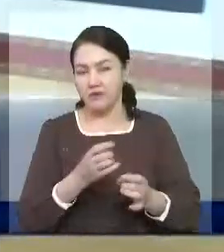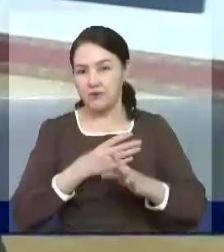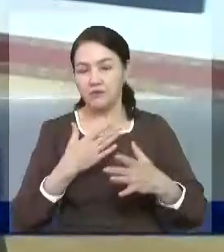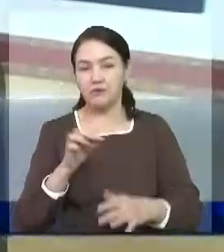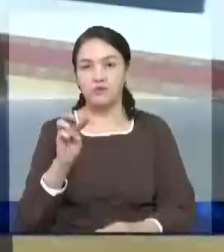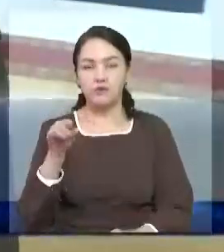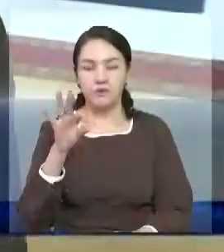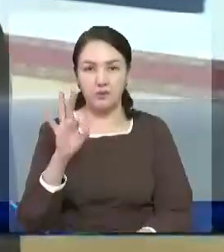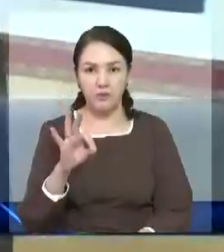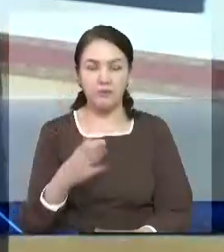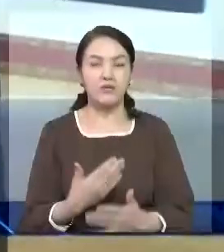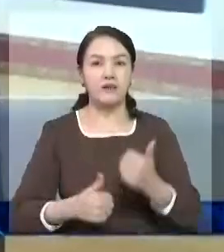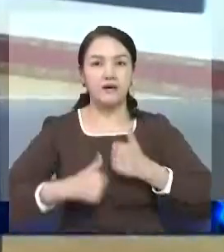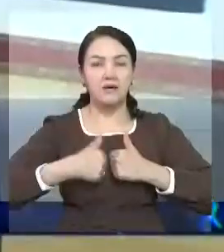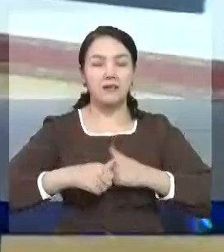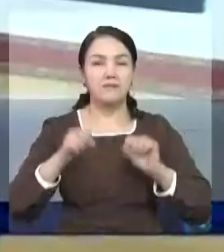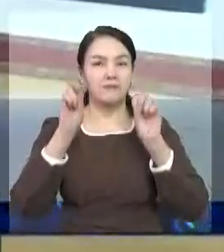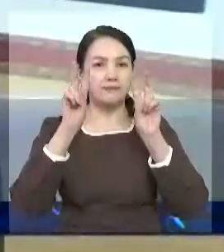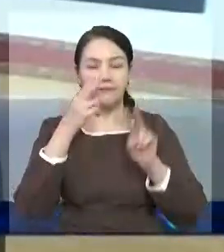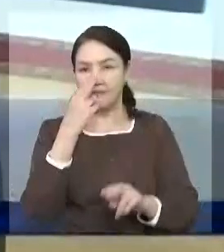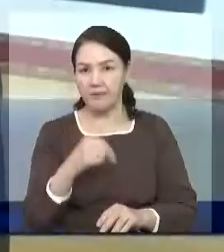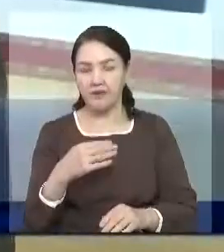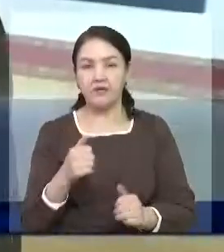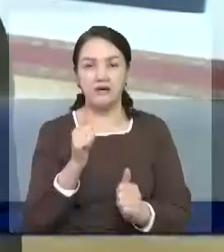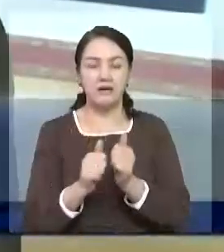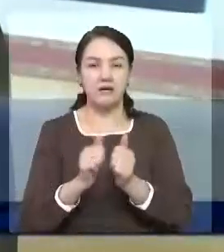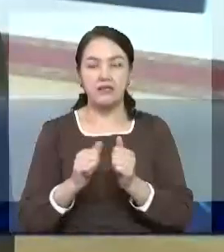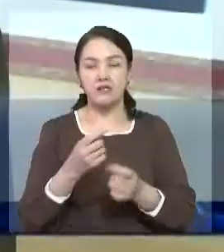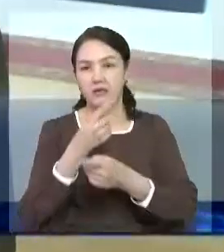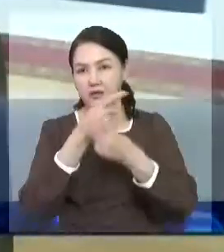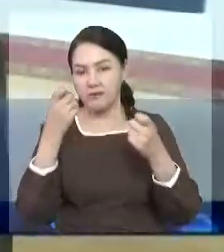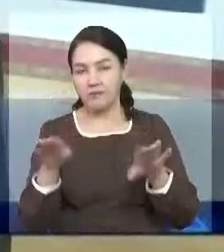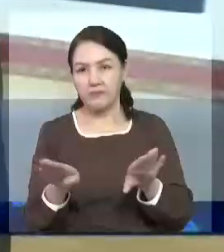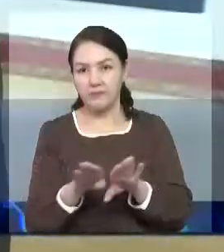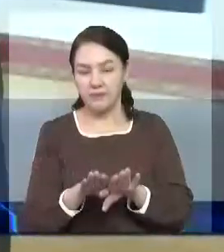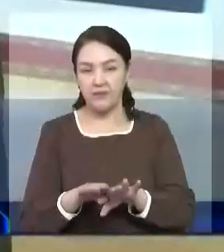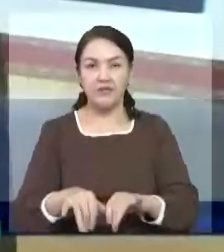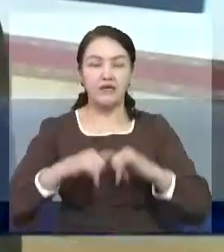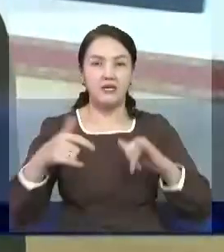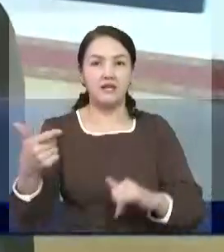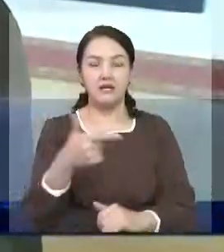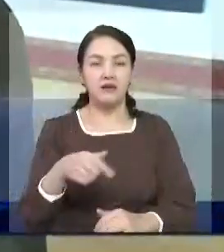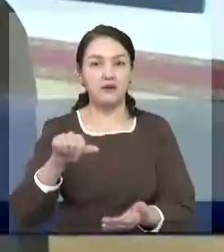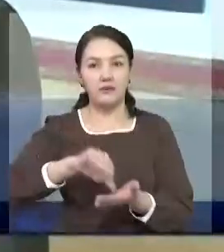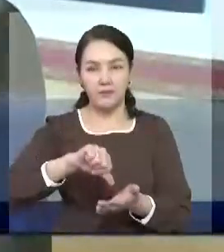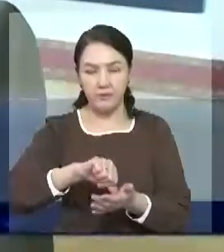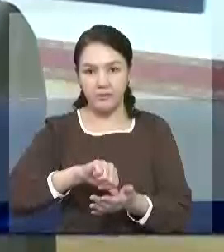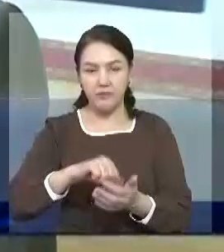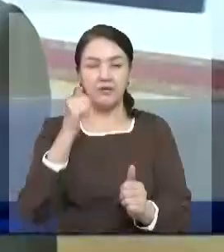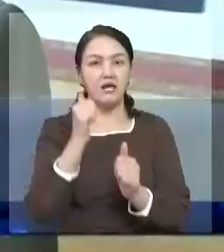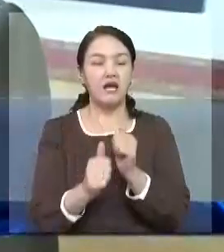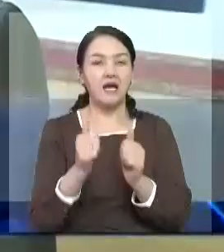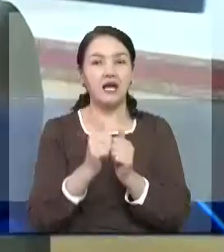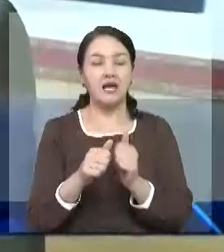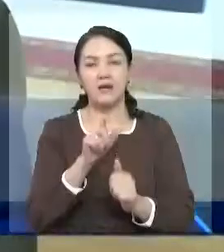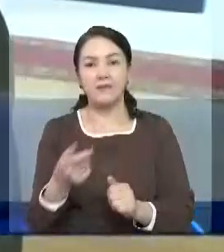дзюдо. Этот турнир уже стал традиционным и с каждым годом набирает популярность. Об этом говорит расширение географии участников. С каждым годом все больше